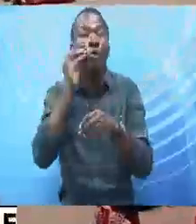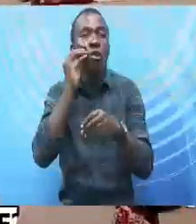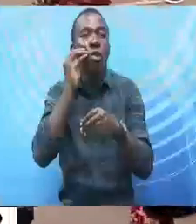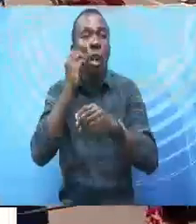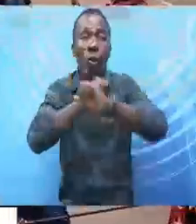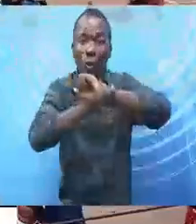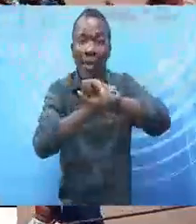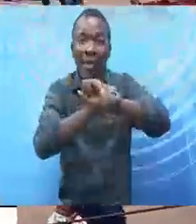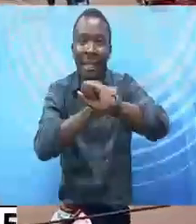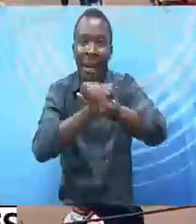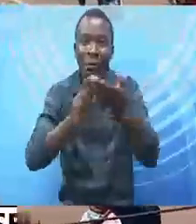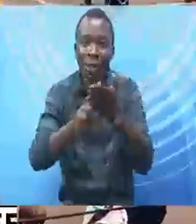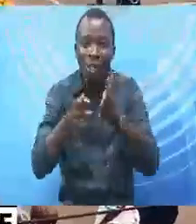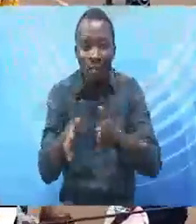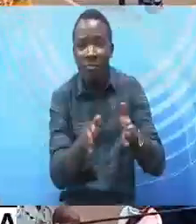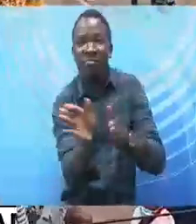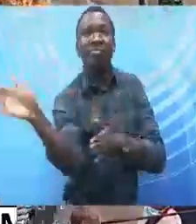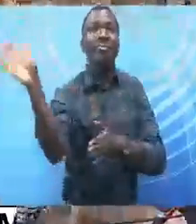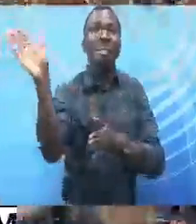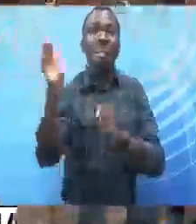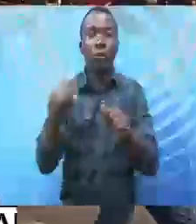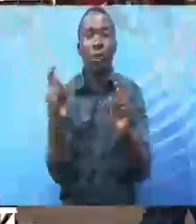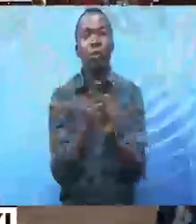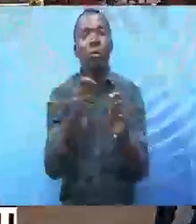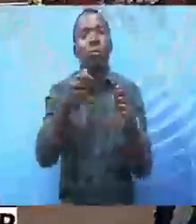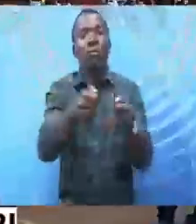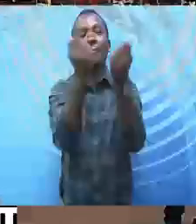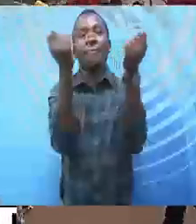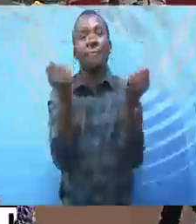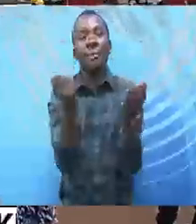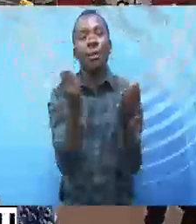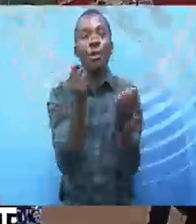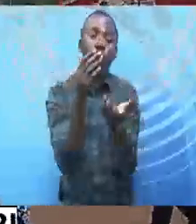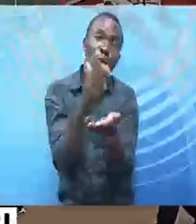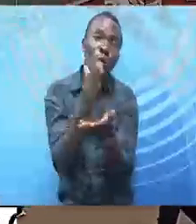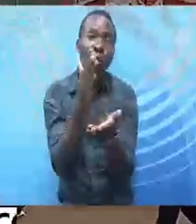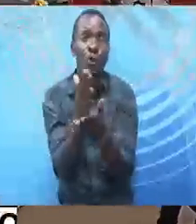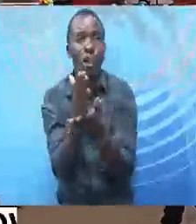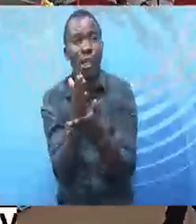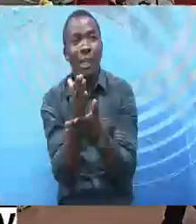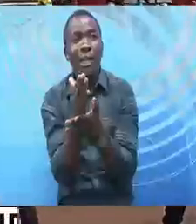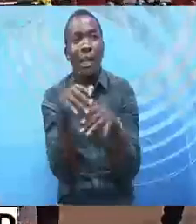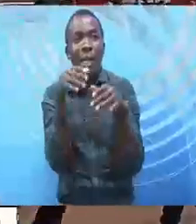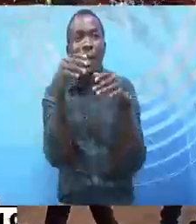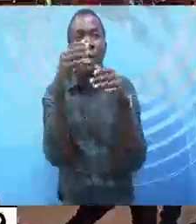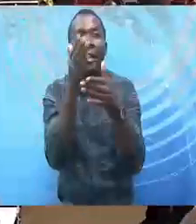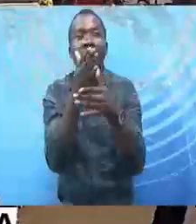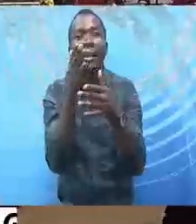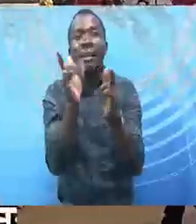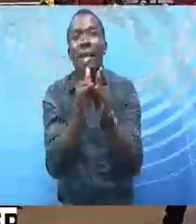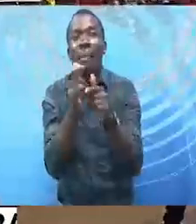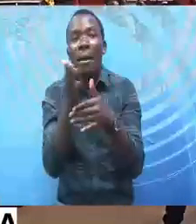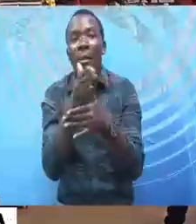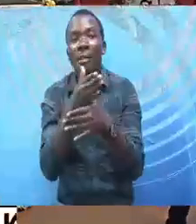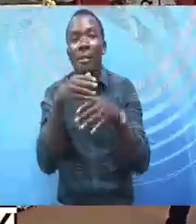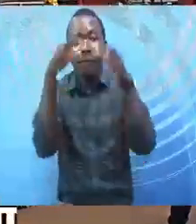mu nzira zitemewe aho bashobora guhuriramo n'ibyago. Yego, nibyo ko mwabibonye ko inama ya ministri yafashe icyemezo cy'uko umujyi wa Kigali